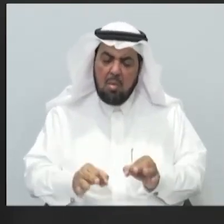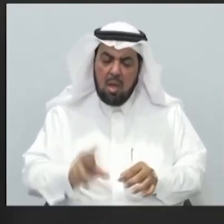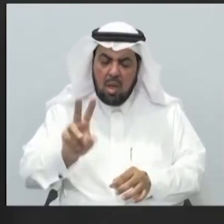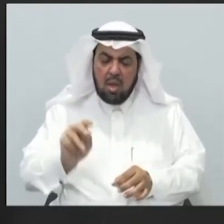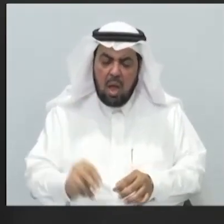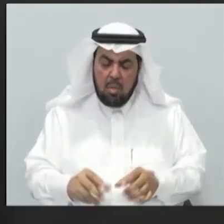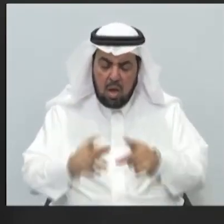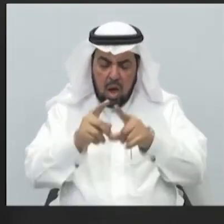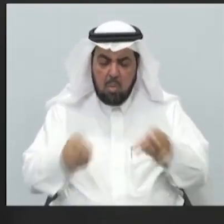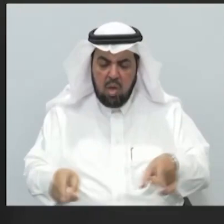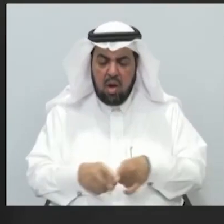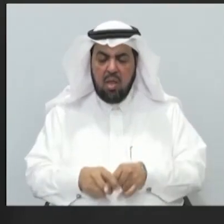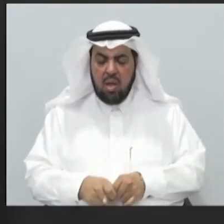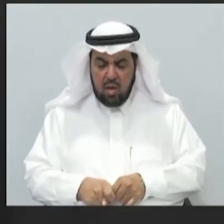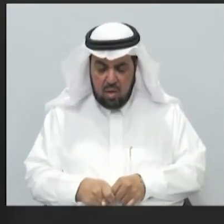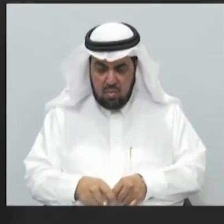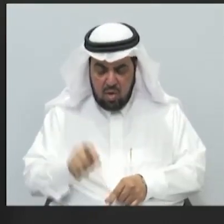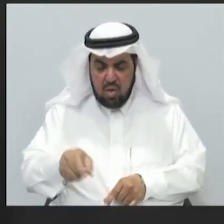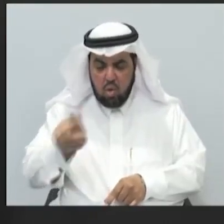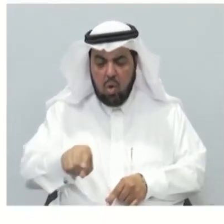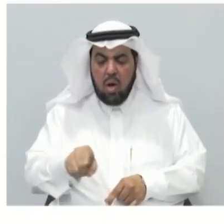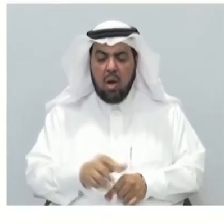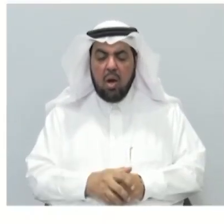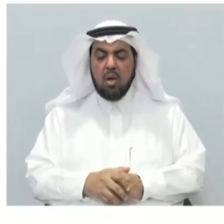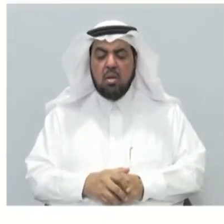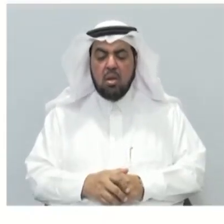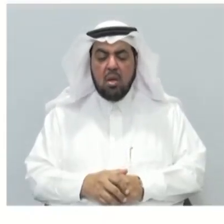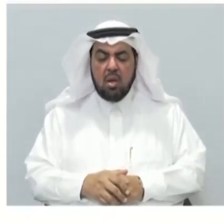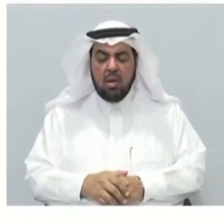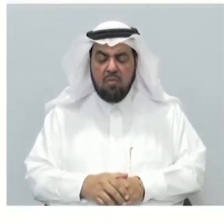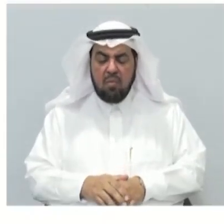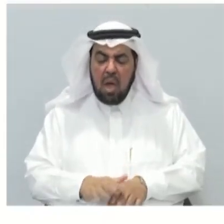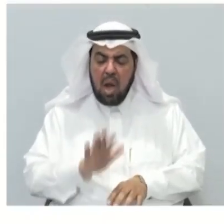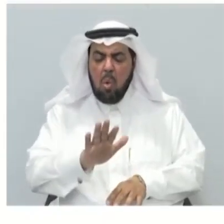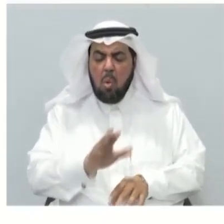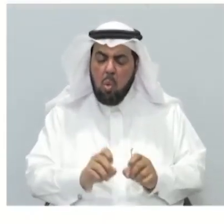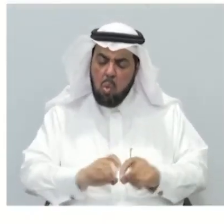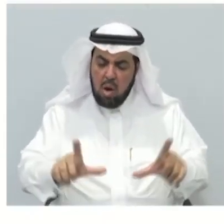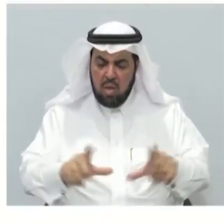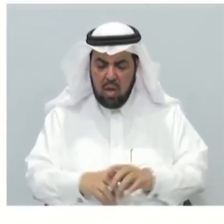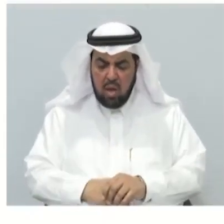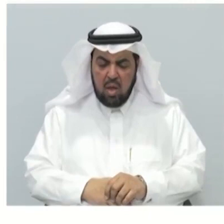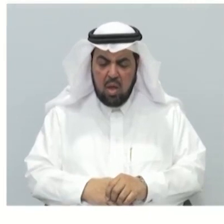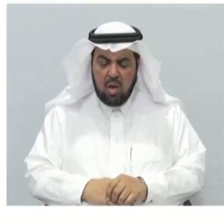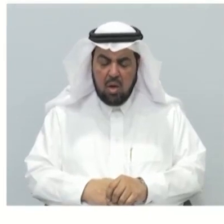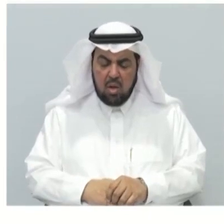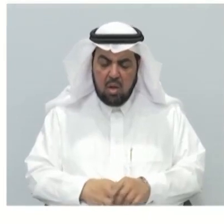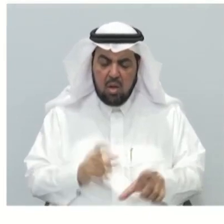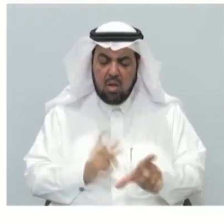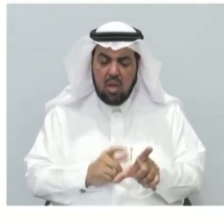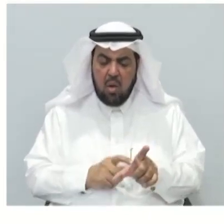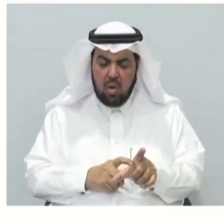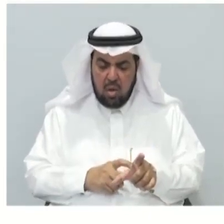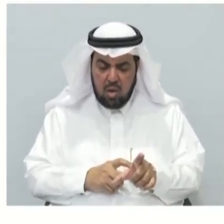المثلثين ممتاز هنا في هذا السؤال احنا ما فصلنا الرؤوس اذا خلاص هي واضحه اصلا بما ان الزاويتين